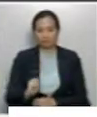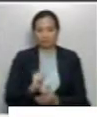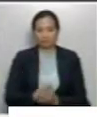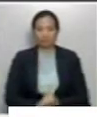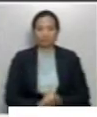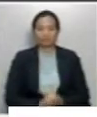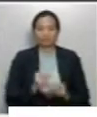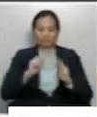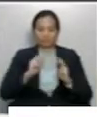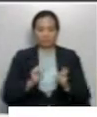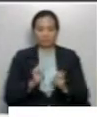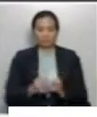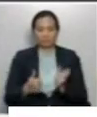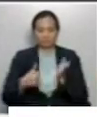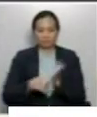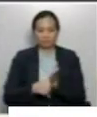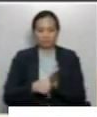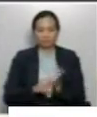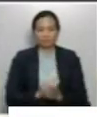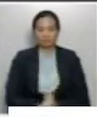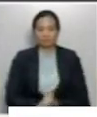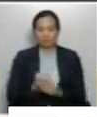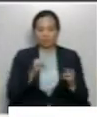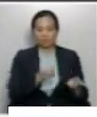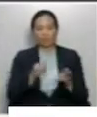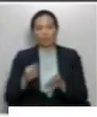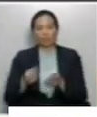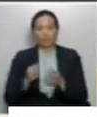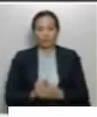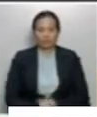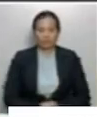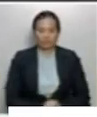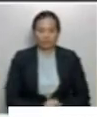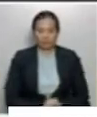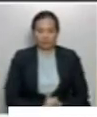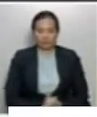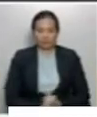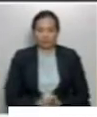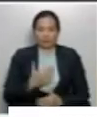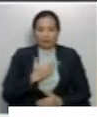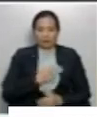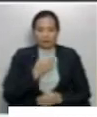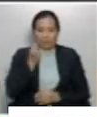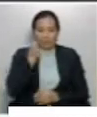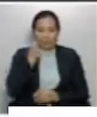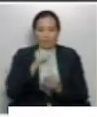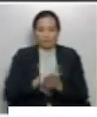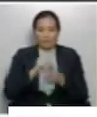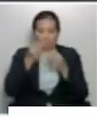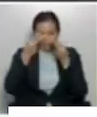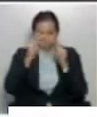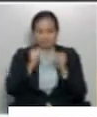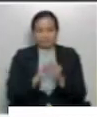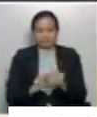กว่าค่าธรรมเนียมส่วนวิธีการผมอ่านกลับไปกันมาเข้าใจท่านนายกรองน